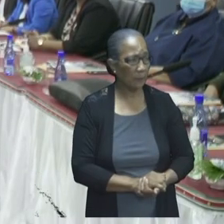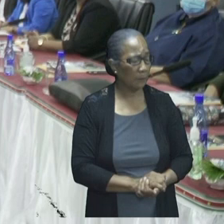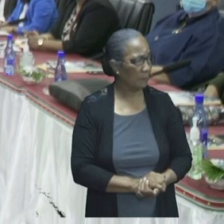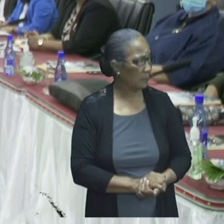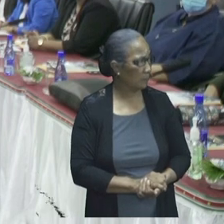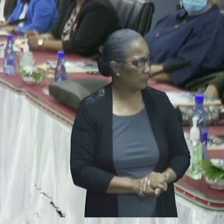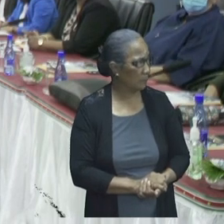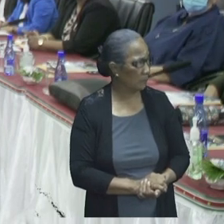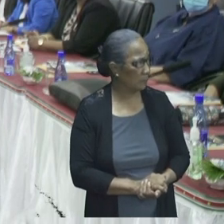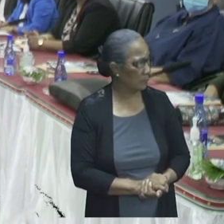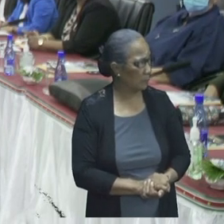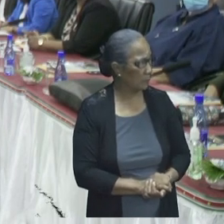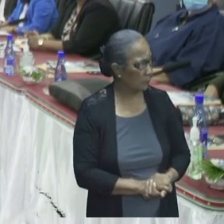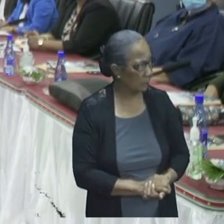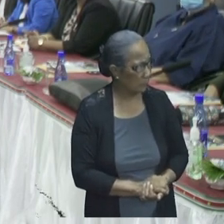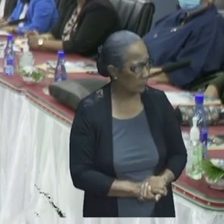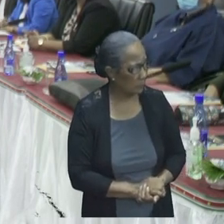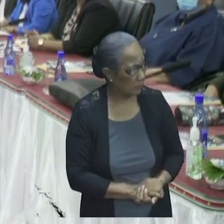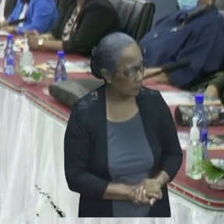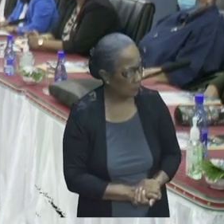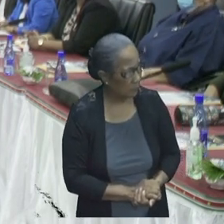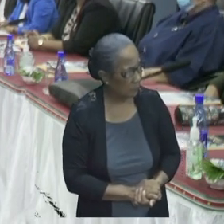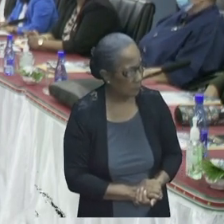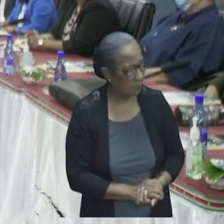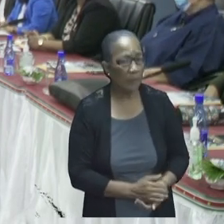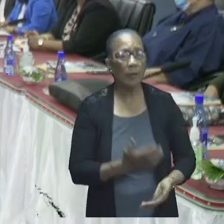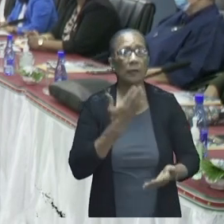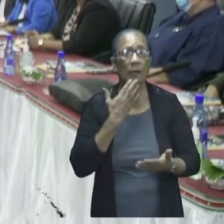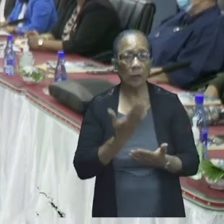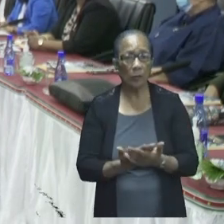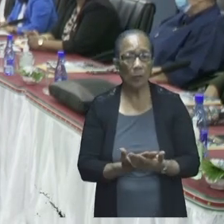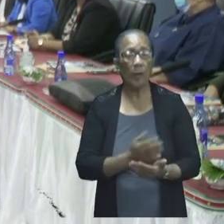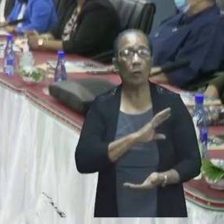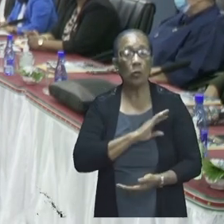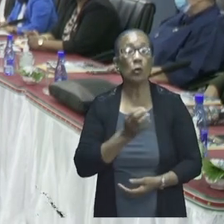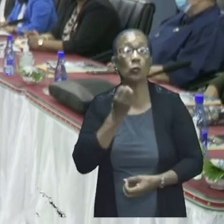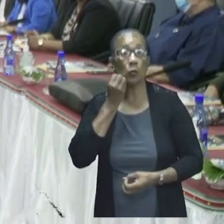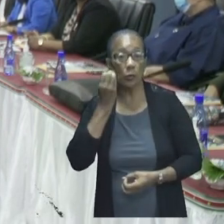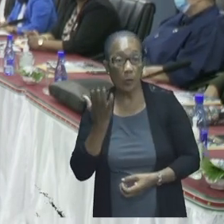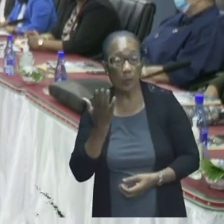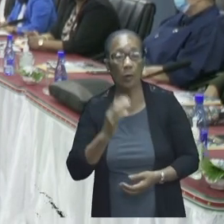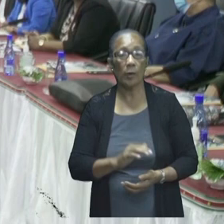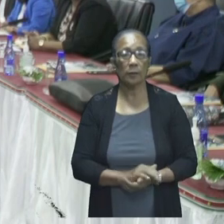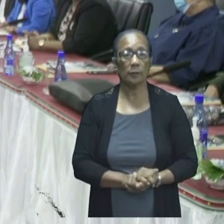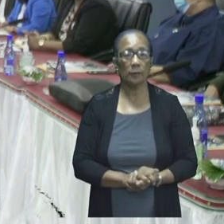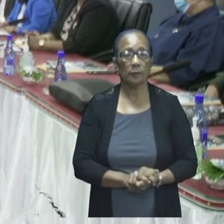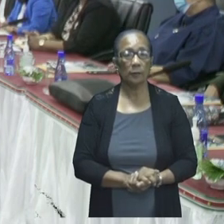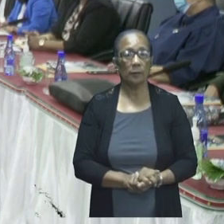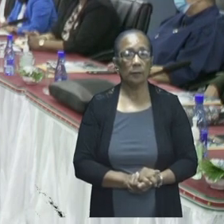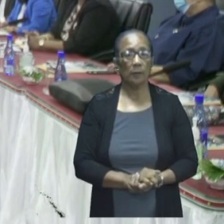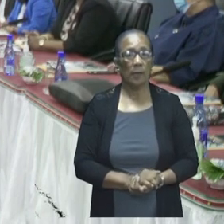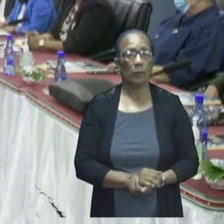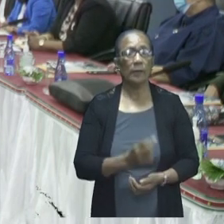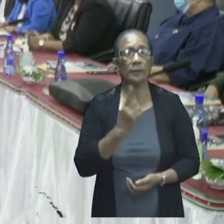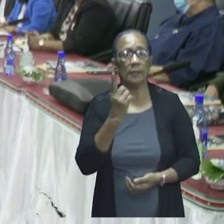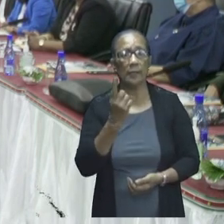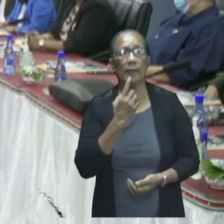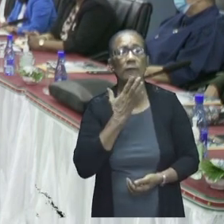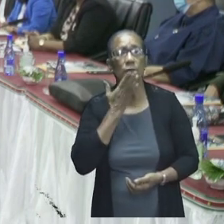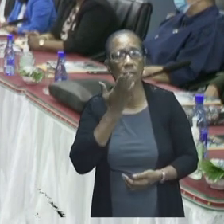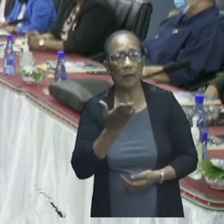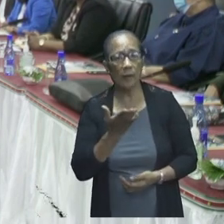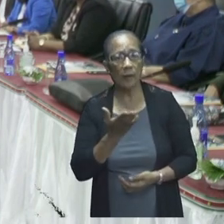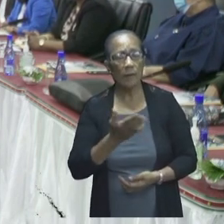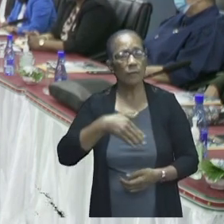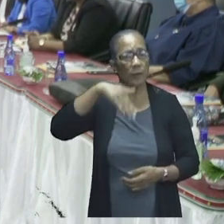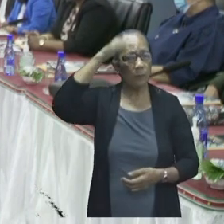dank u wel ook een goedemorgen vermeed hij de de was een vraag geloof ik van meneer francken dan